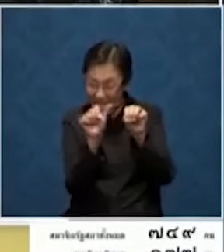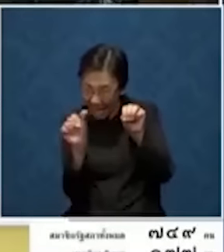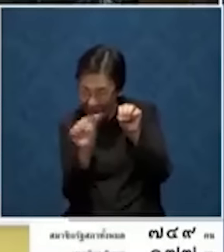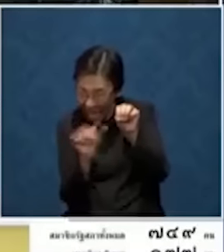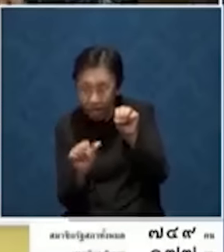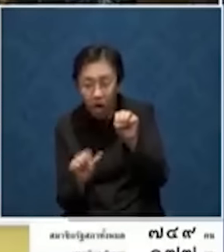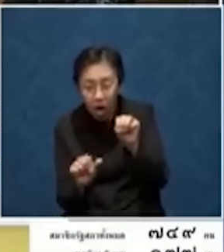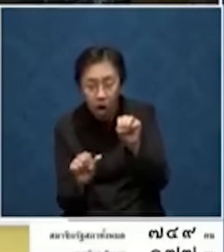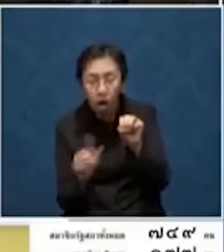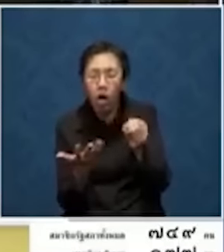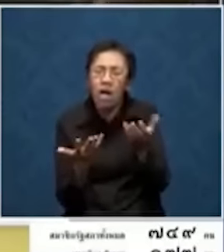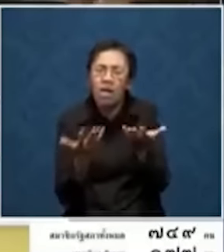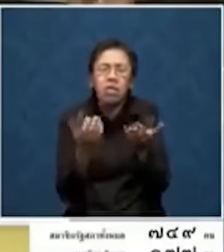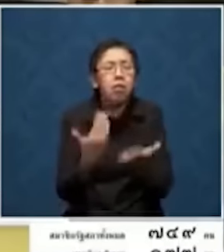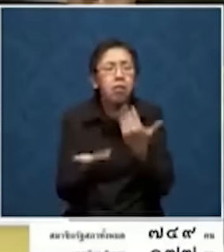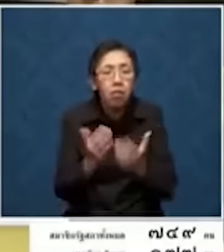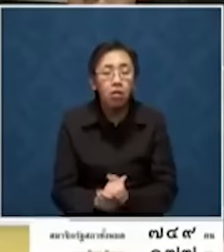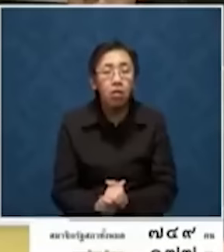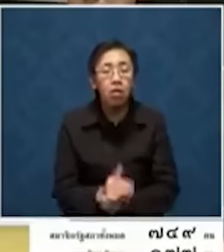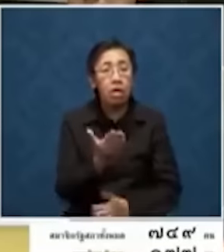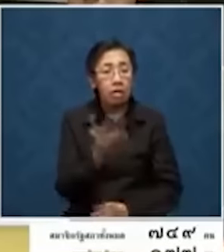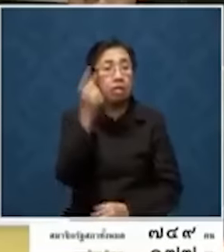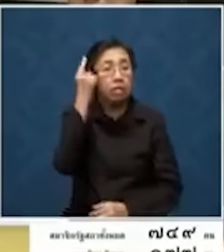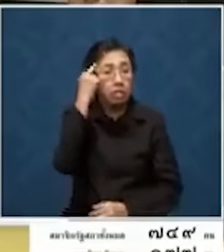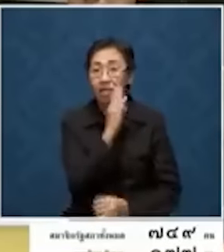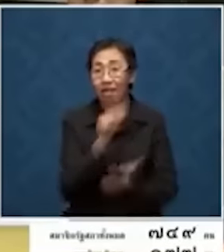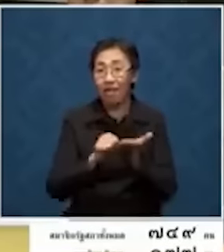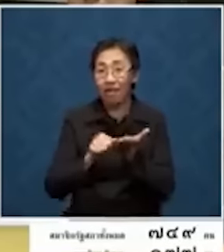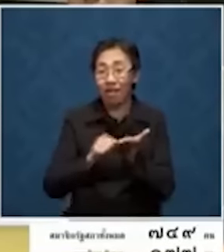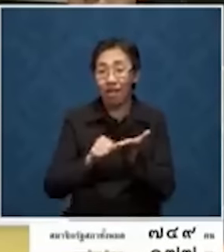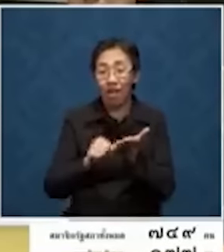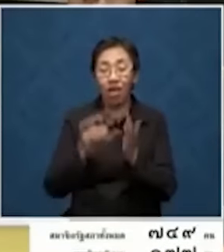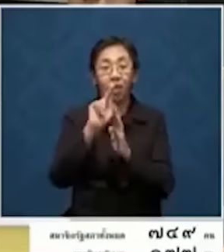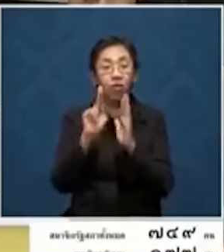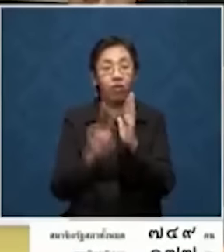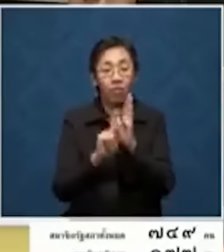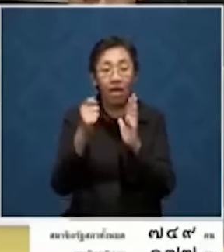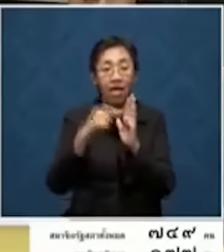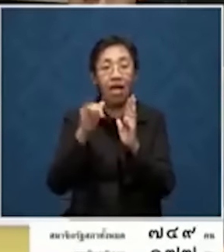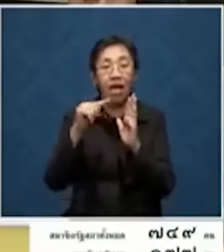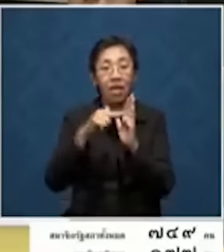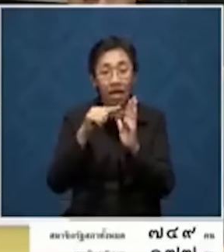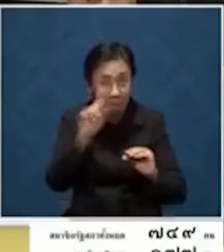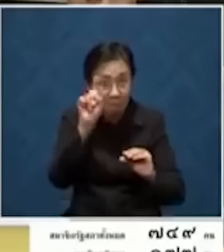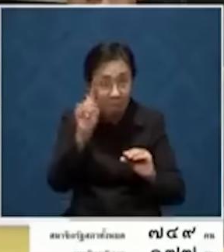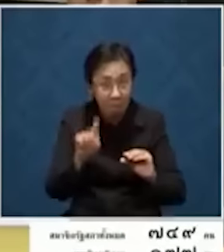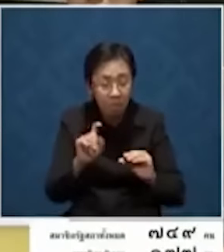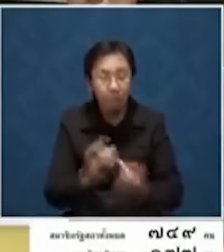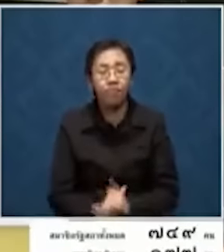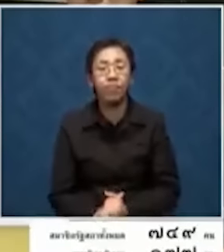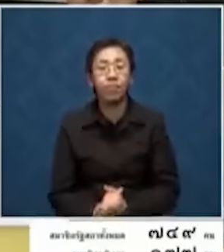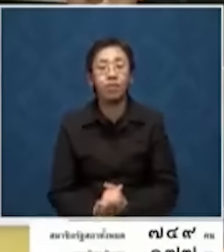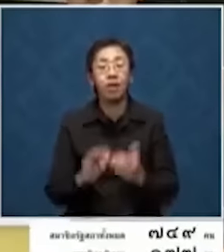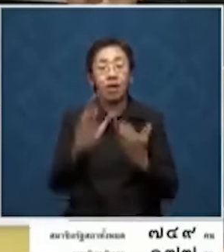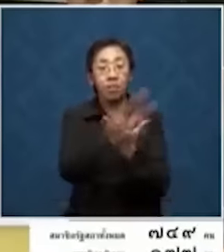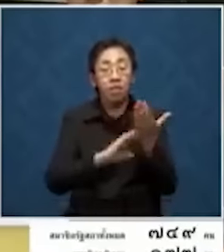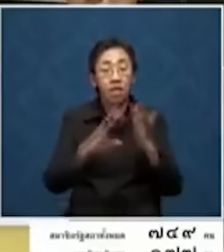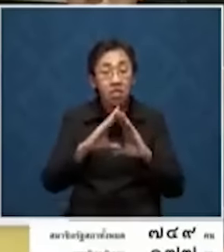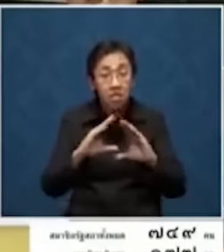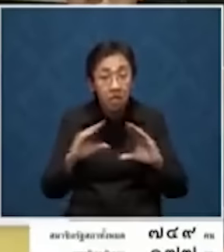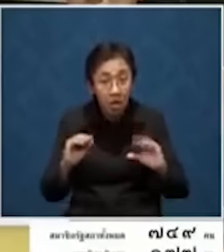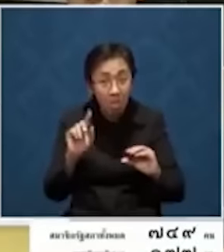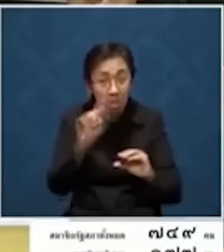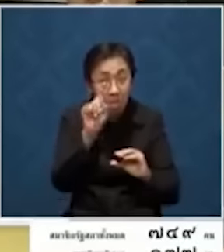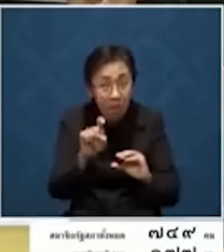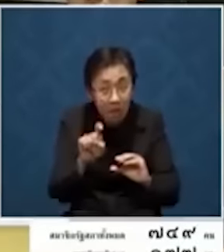ำสแก่กลางซึ่งในระหว่างการอภิปรายในพิธาลิ้มเจริญรัตน์เป็นนายกรัฐมนตรีชี้ชัดไปที่ปมแก้ไขมาตรา